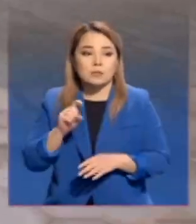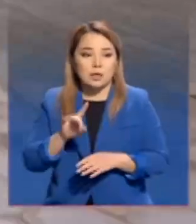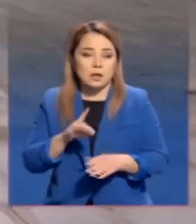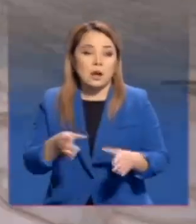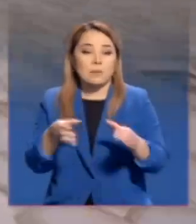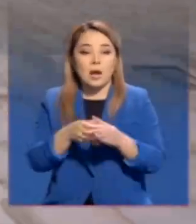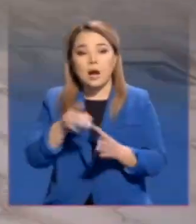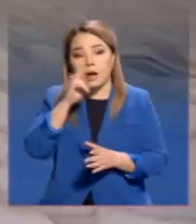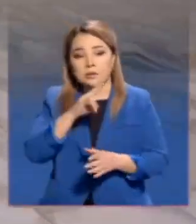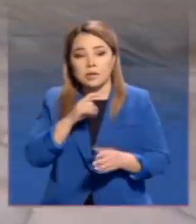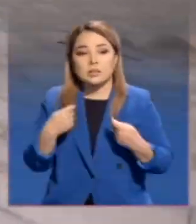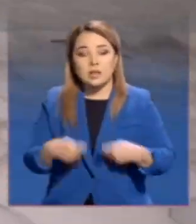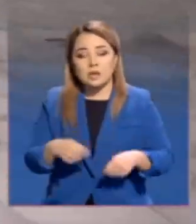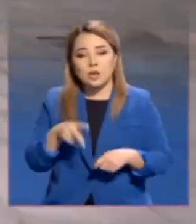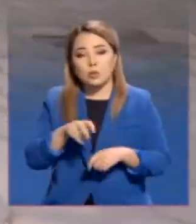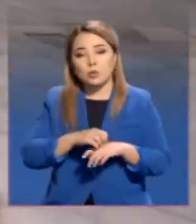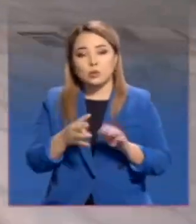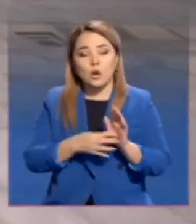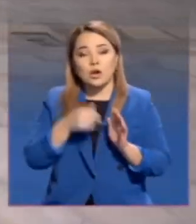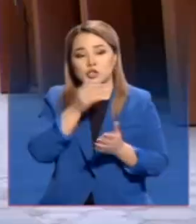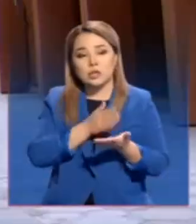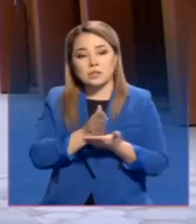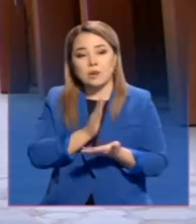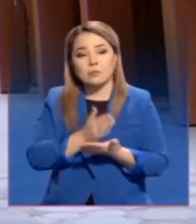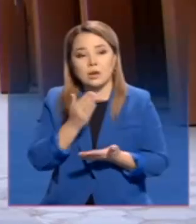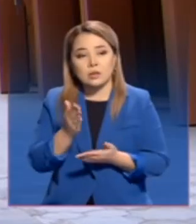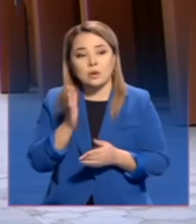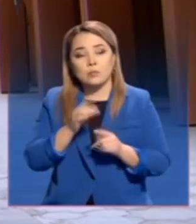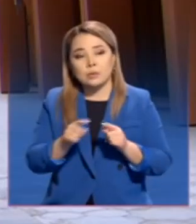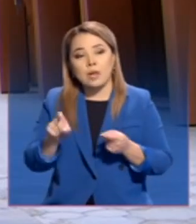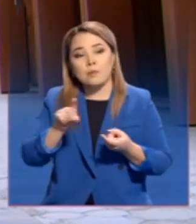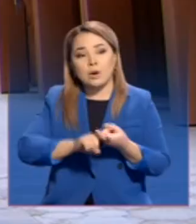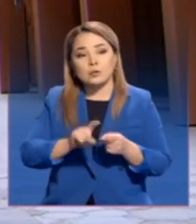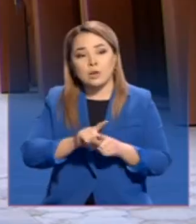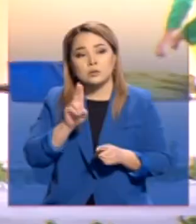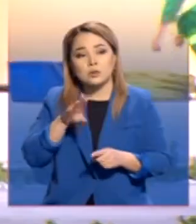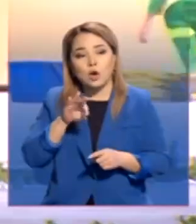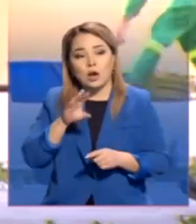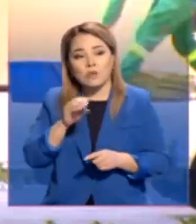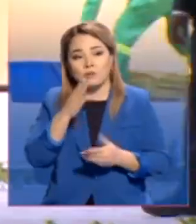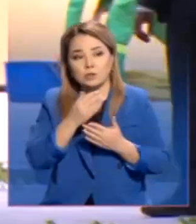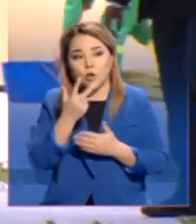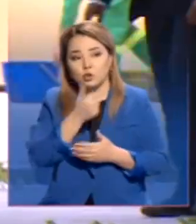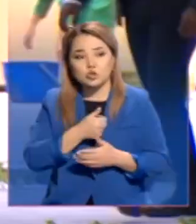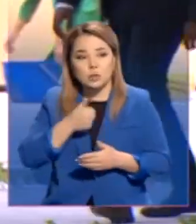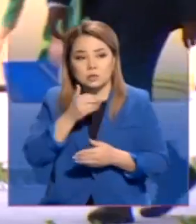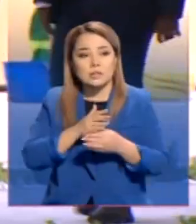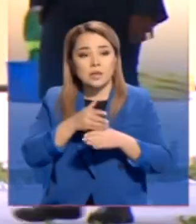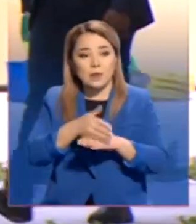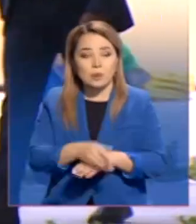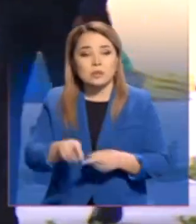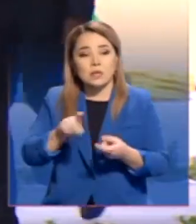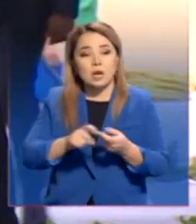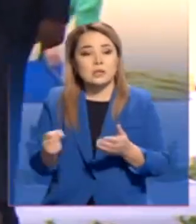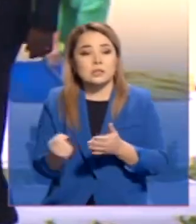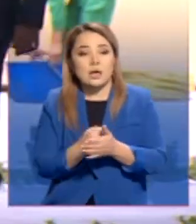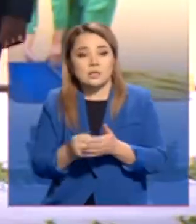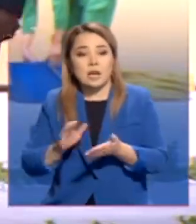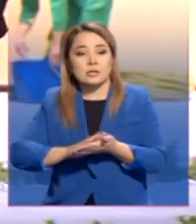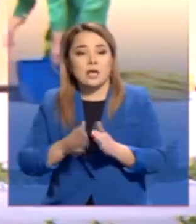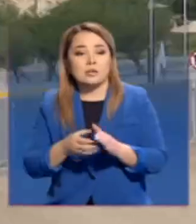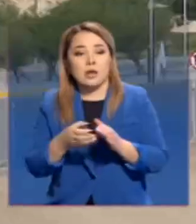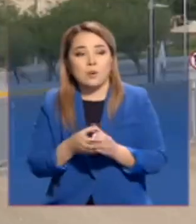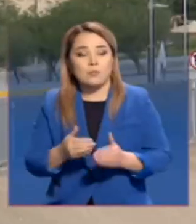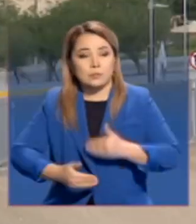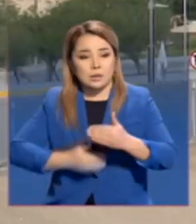Қазақстан нарығында 2019 жылдан бері жұмыс істейді. Арадағы байланысқа Қасым Жомарт Тоқаевтың 3 жыл бұрынғы сапары кезінде қол жеткізген келісімдер